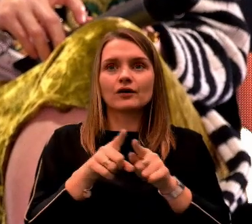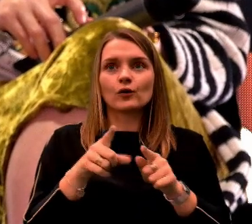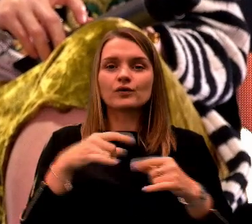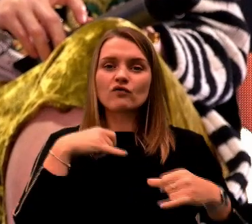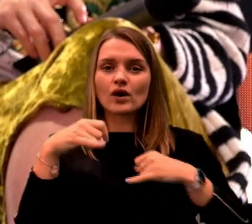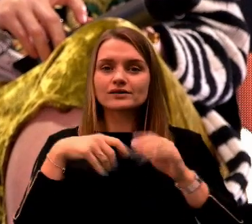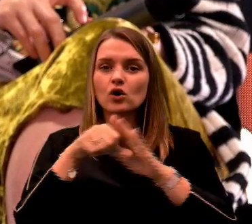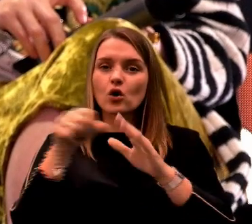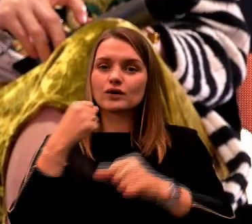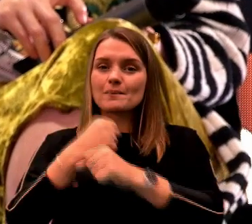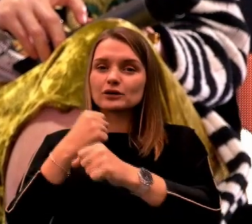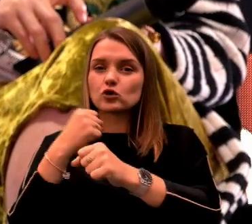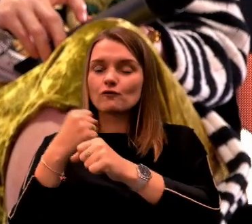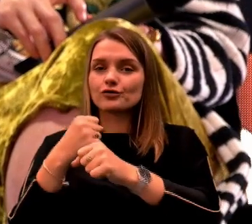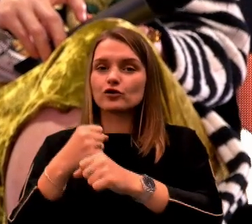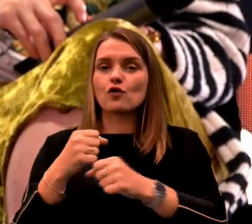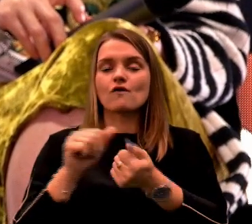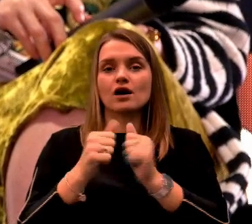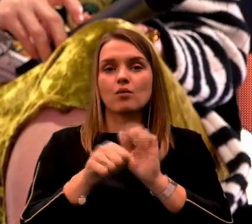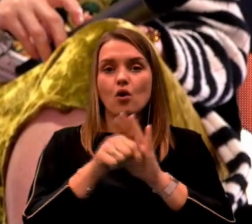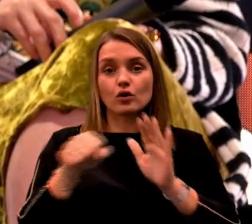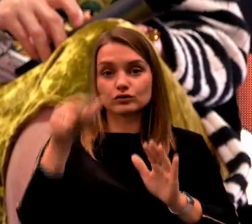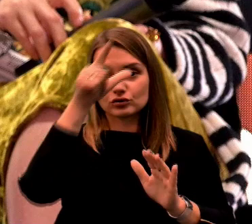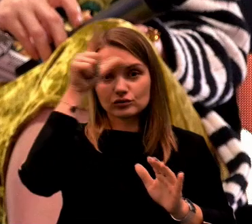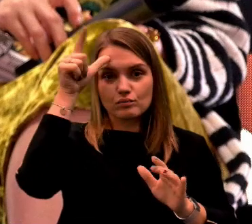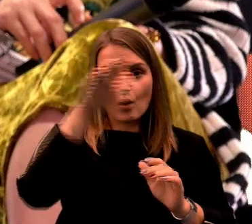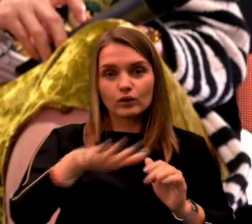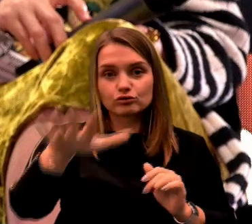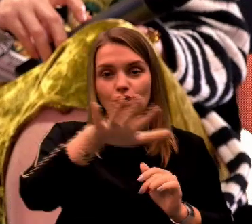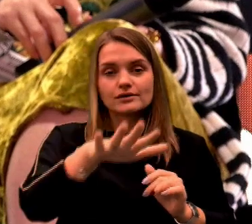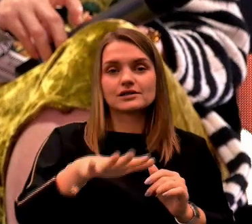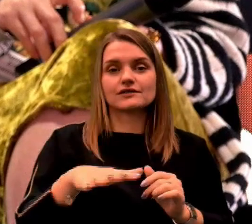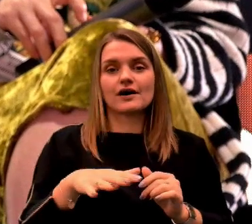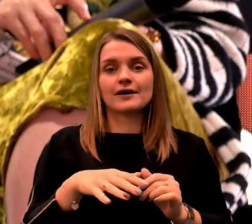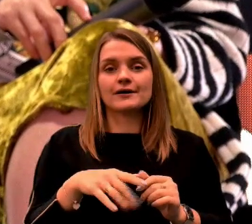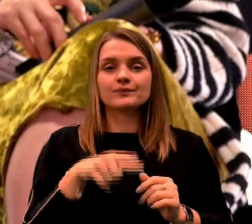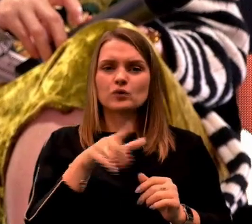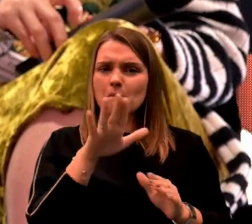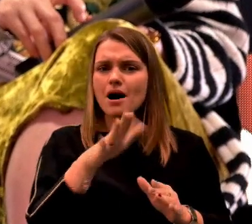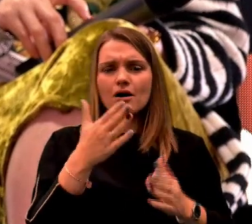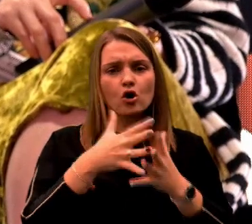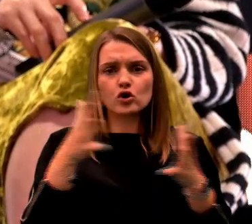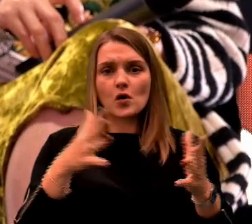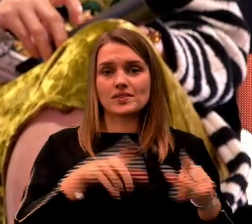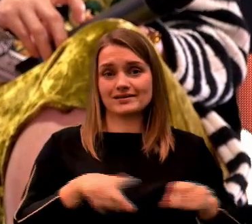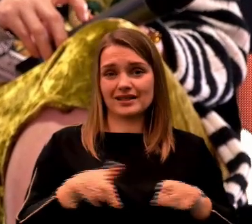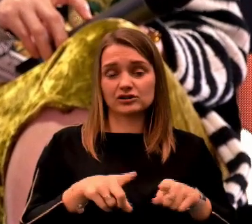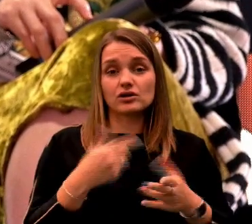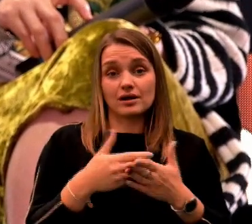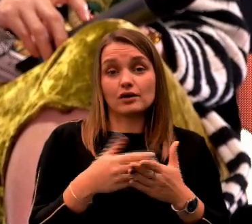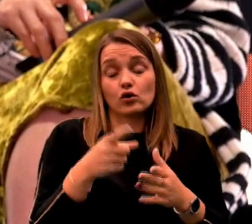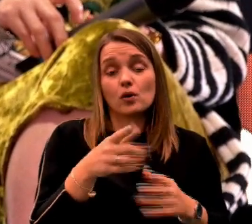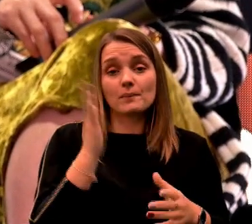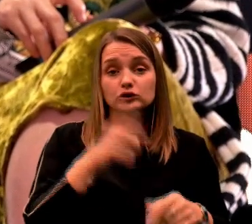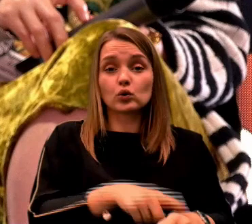od społeczeństwa, albo tego takiego klimatu, który jest wokół, jest też kardynalne, ma znaczenie, prawda? I to trwa dużo dłużej, to są większe procesy